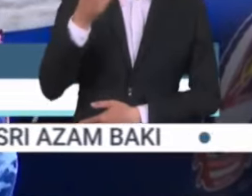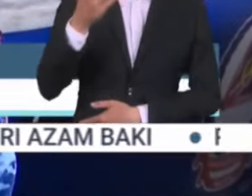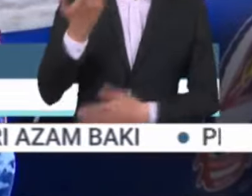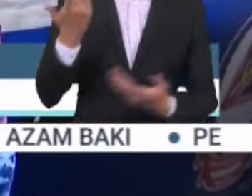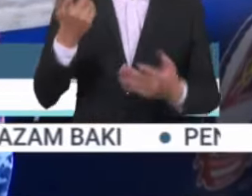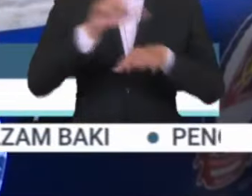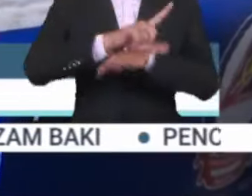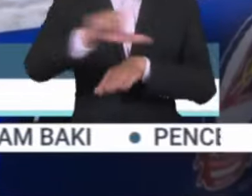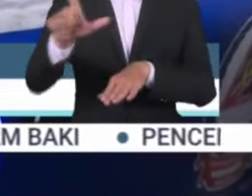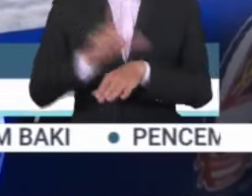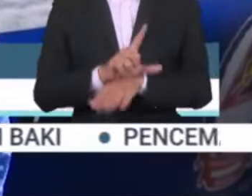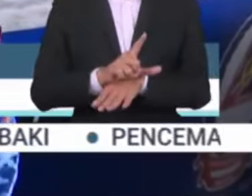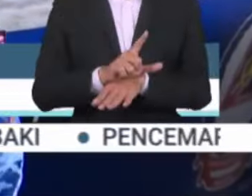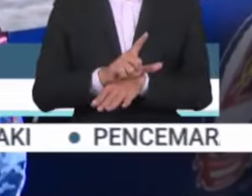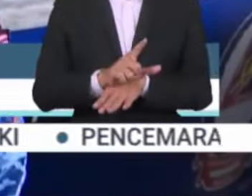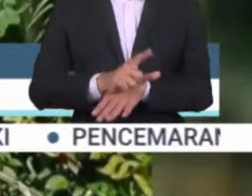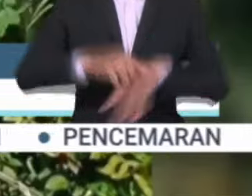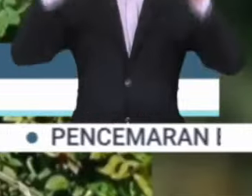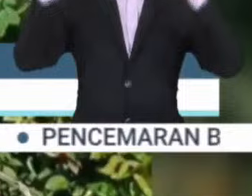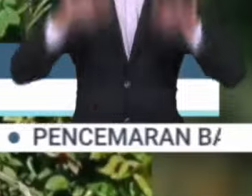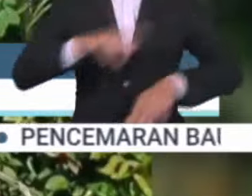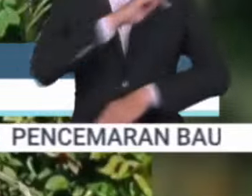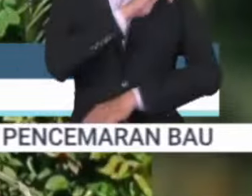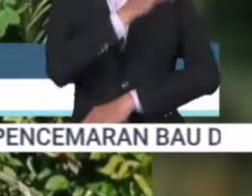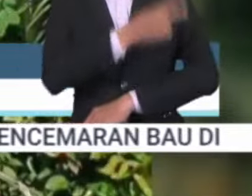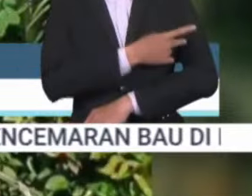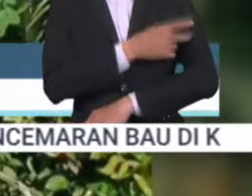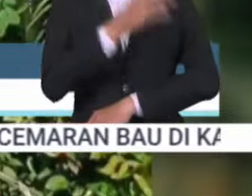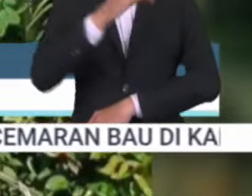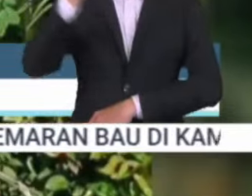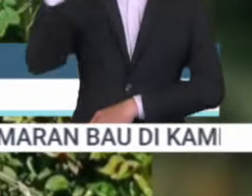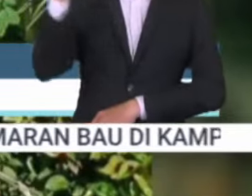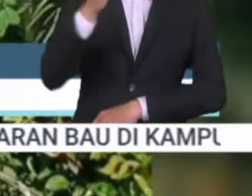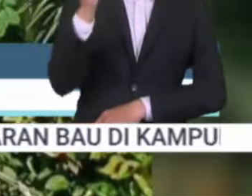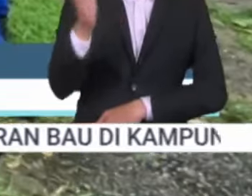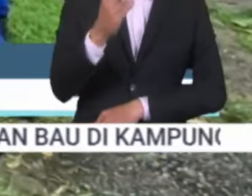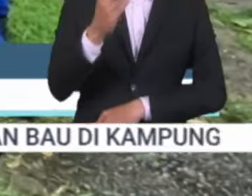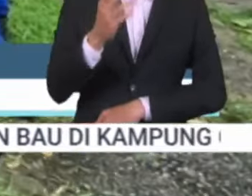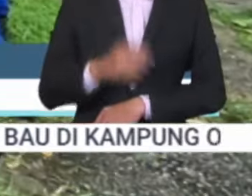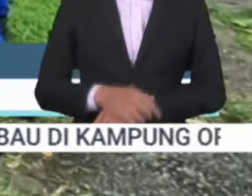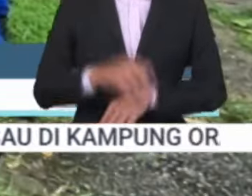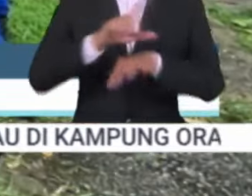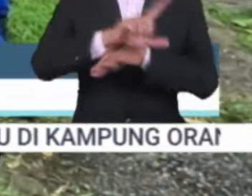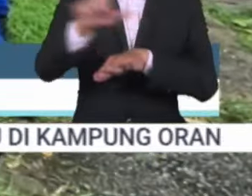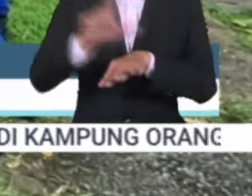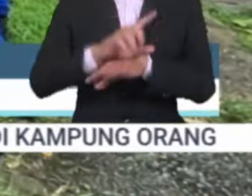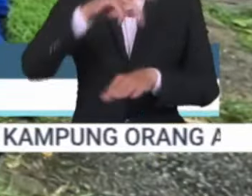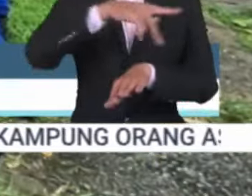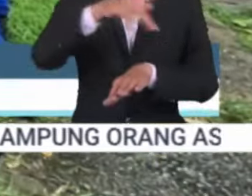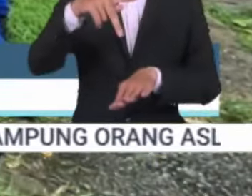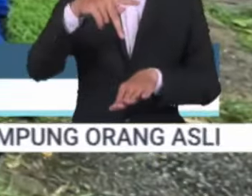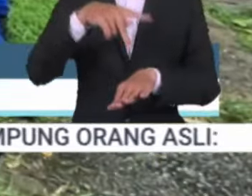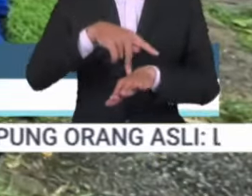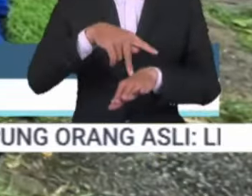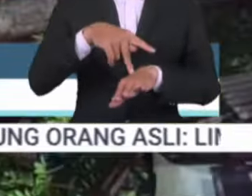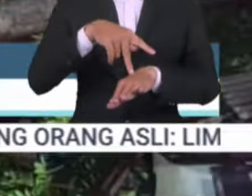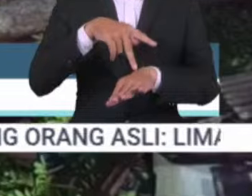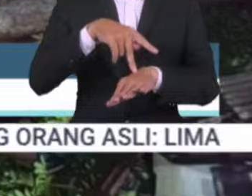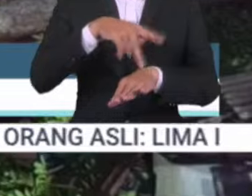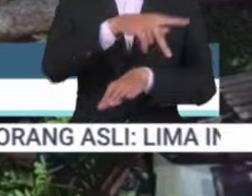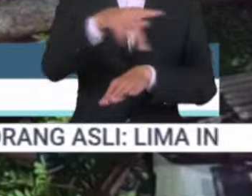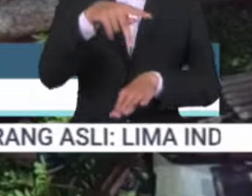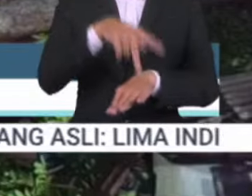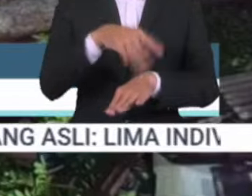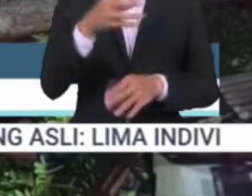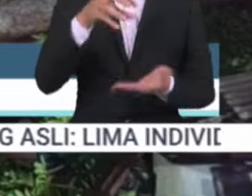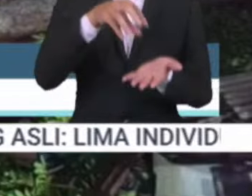Labuan, hujan lebat dan juga angin kencang lah. Labuan adalah satu pulau, risiko untuk